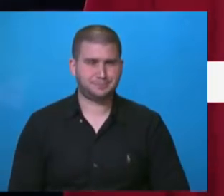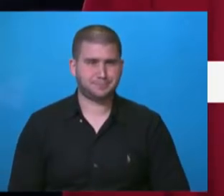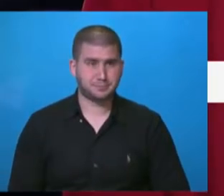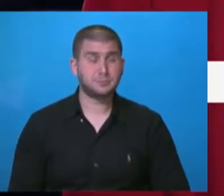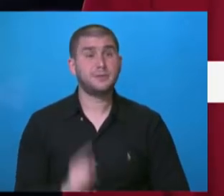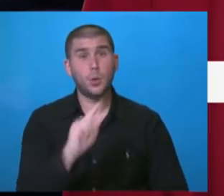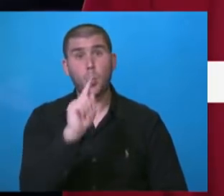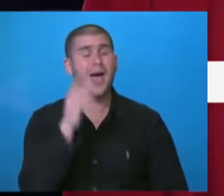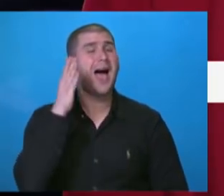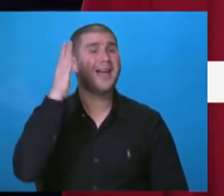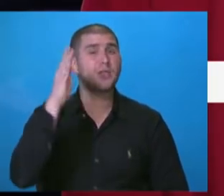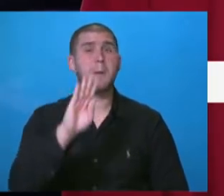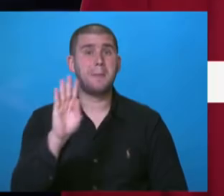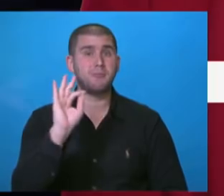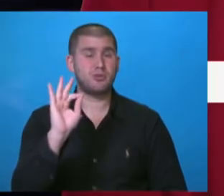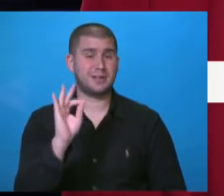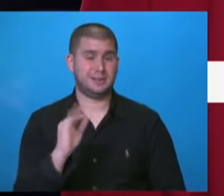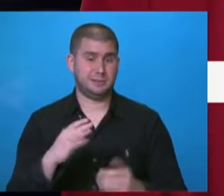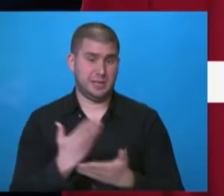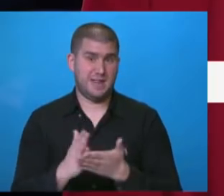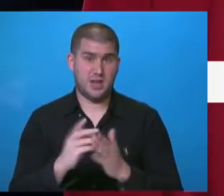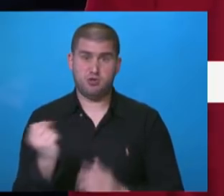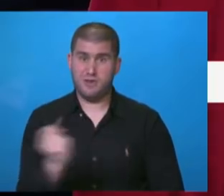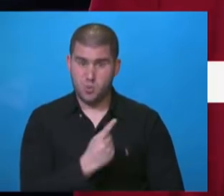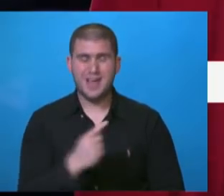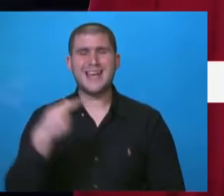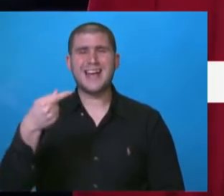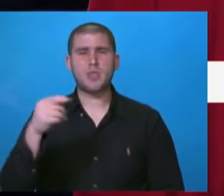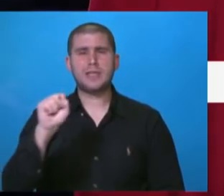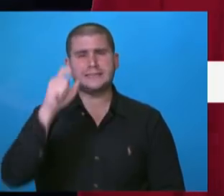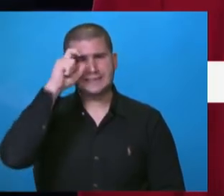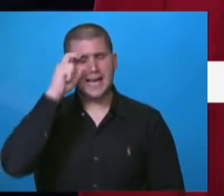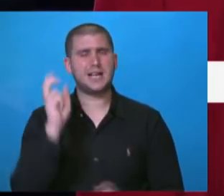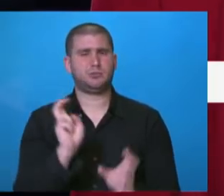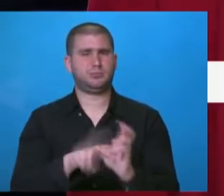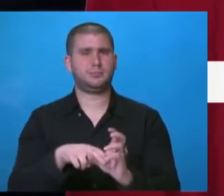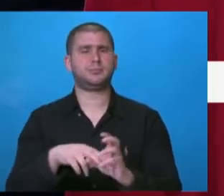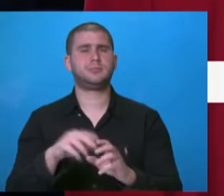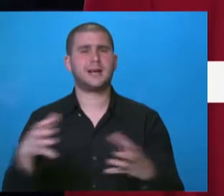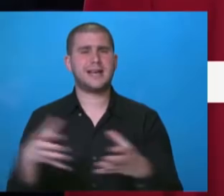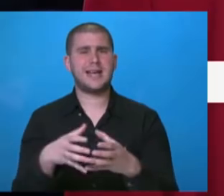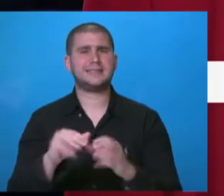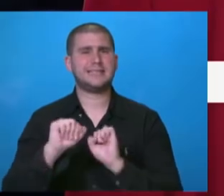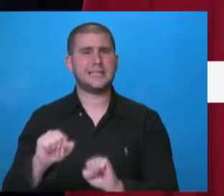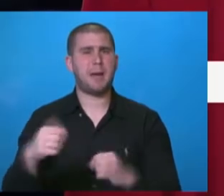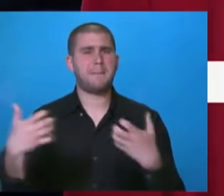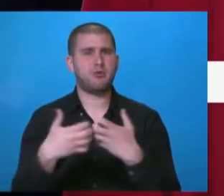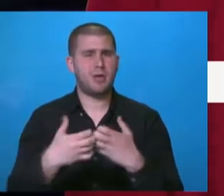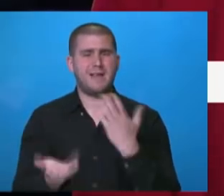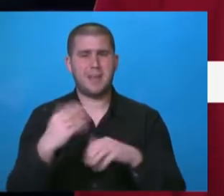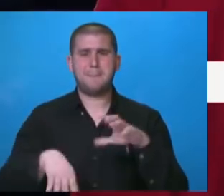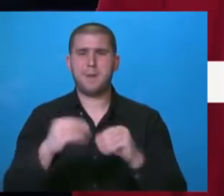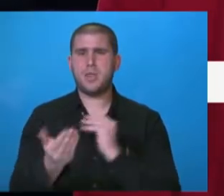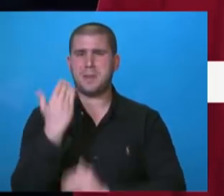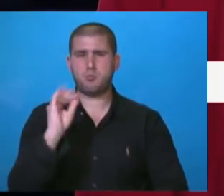אולי עתידו הפוליטי של נתניהו ייקבע עוד השבוע. גדעון סער השתתף בכינוס תומכים באשדוד לקראת הבחירות לראשות הליכוד ביום חמישי,